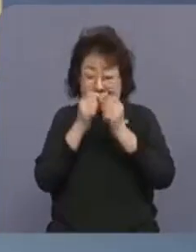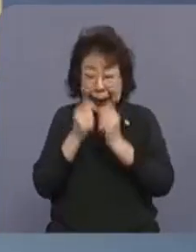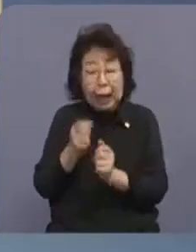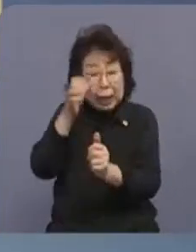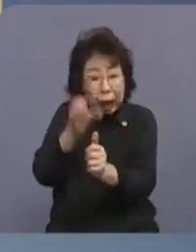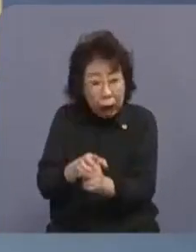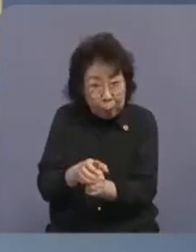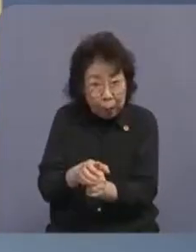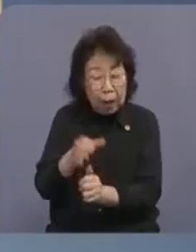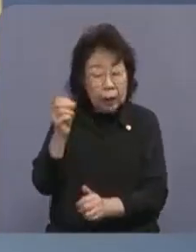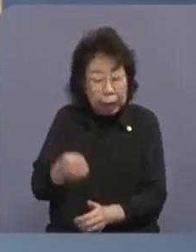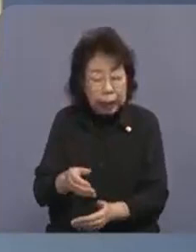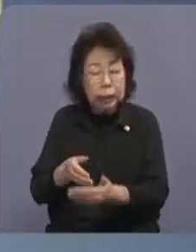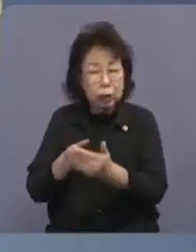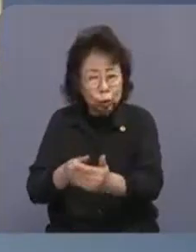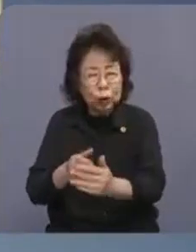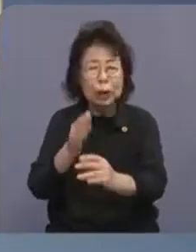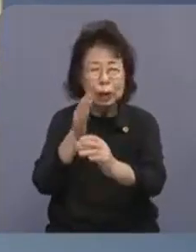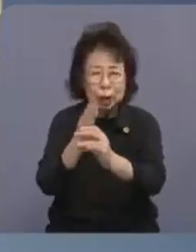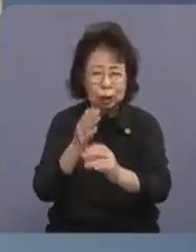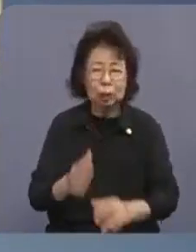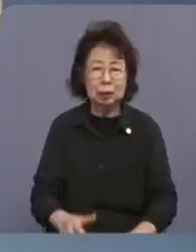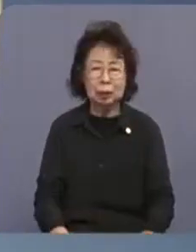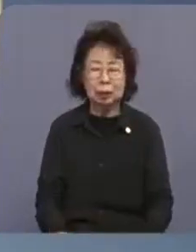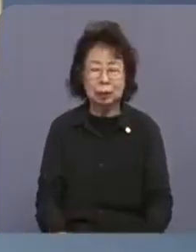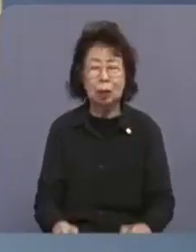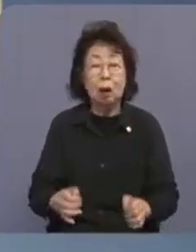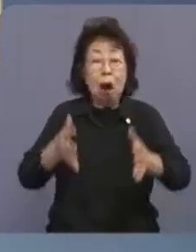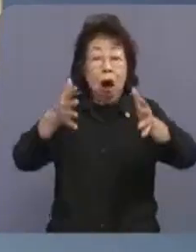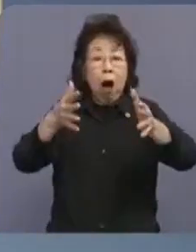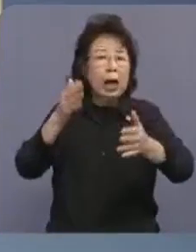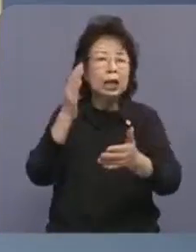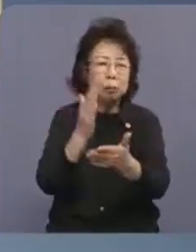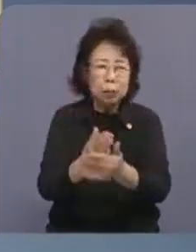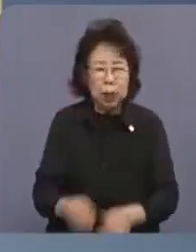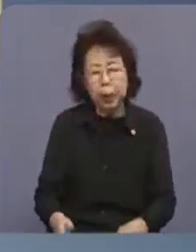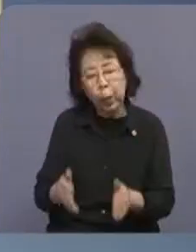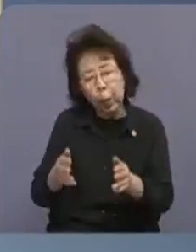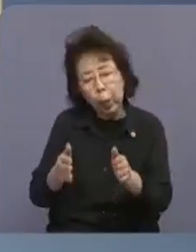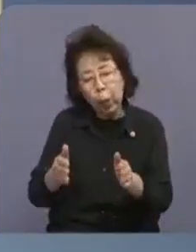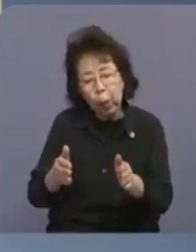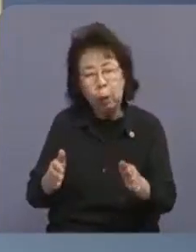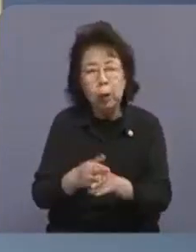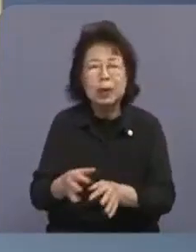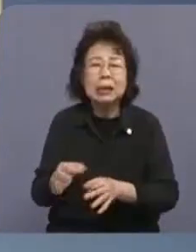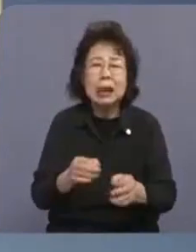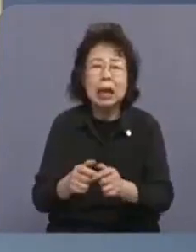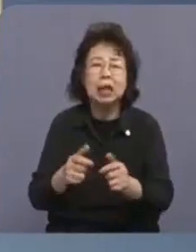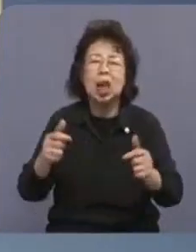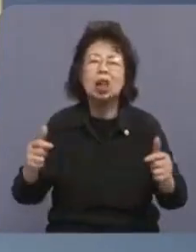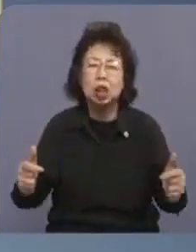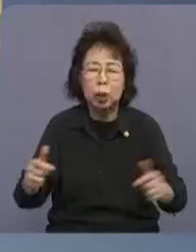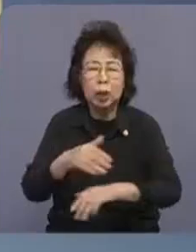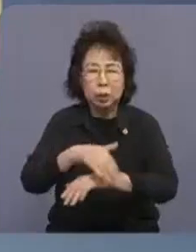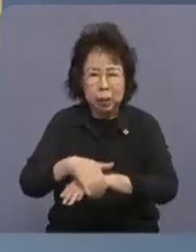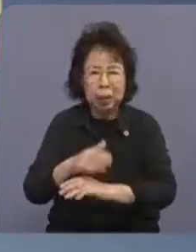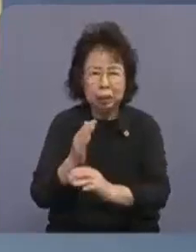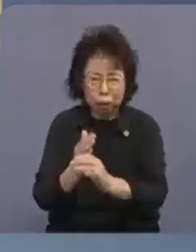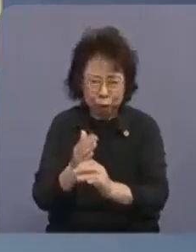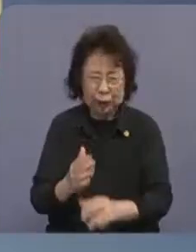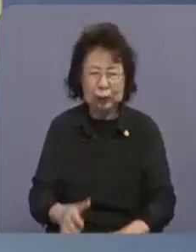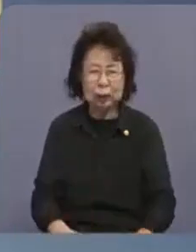재개발로 다시 추진하기로 했습니다 고층 호텔을 없애고 저층 상가를 대폭 늘리는 것이